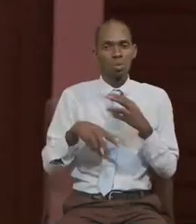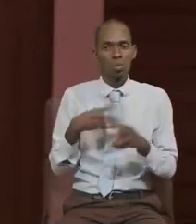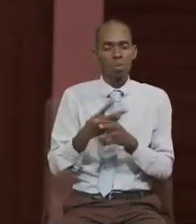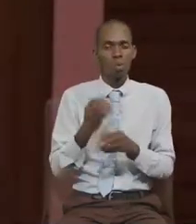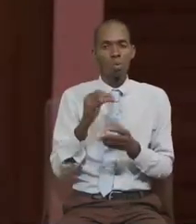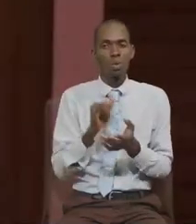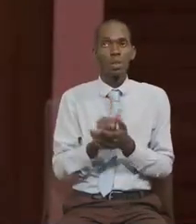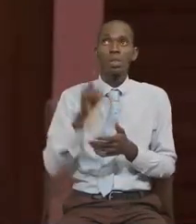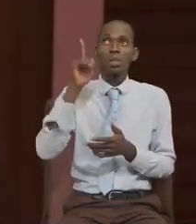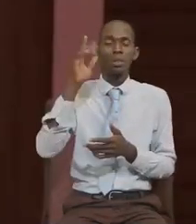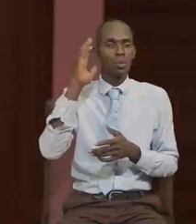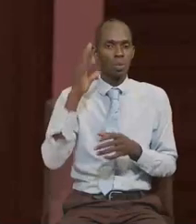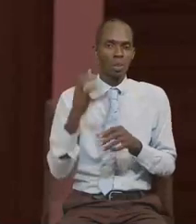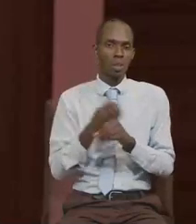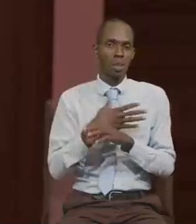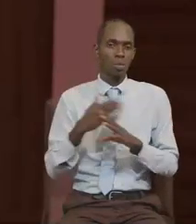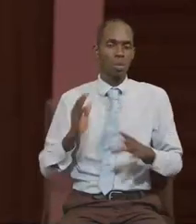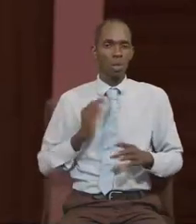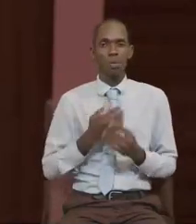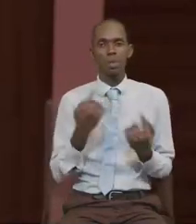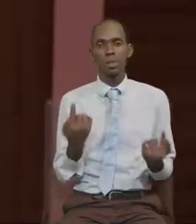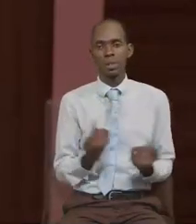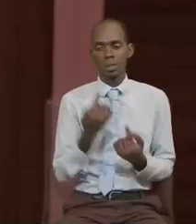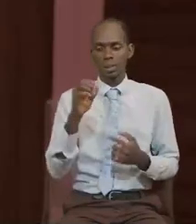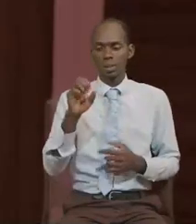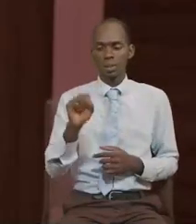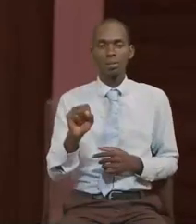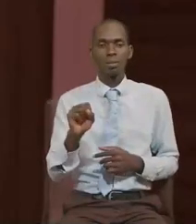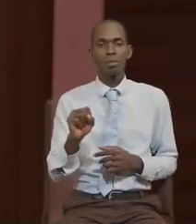péchés au pluriel. Petit péché,